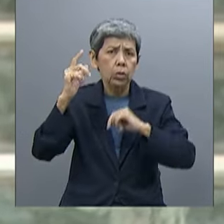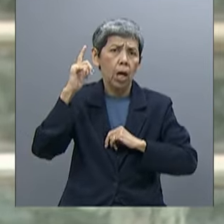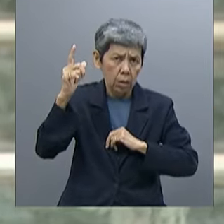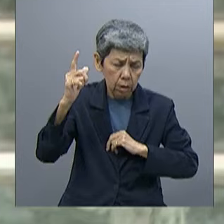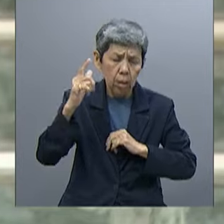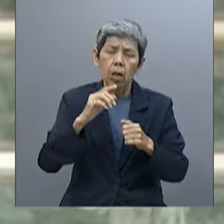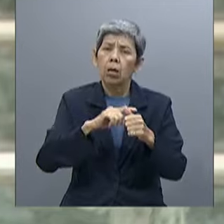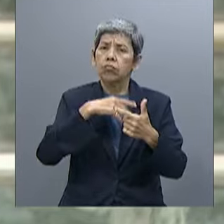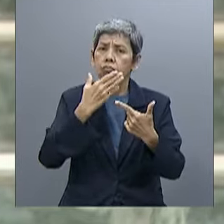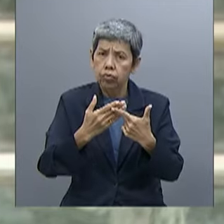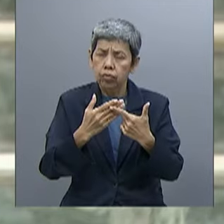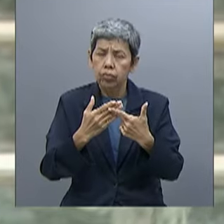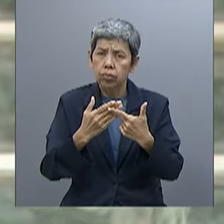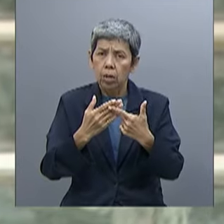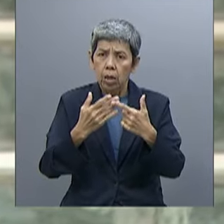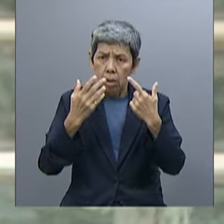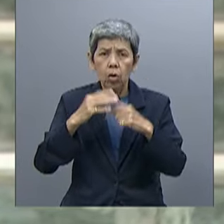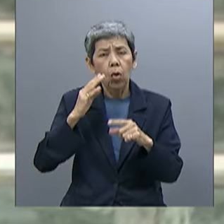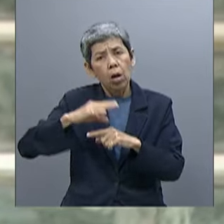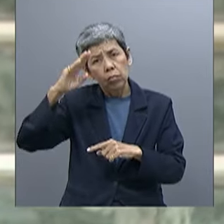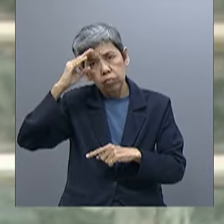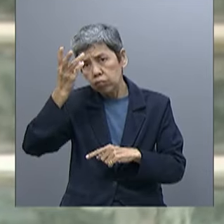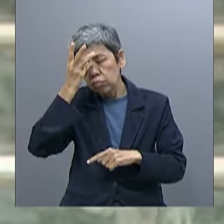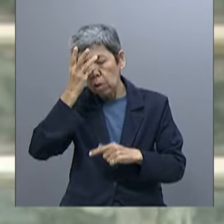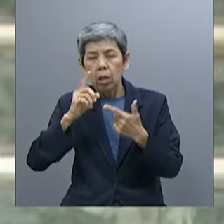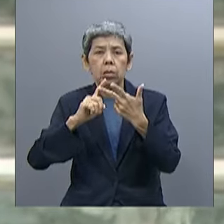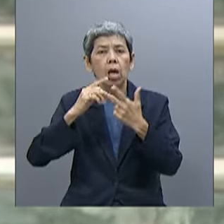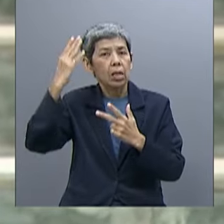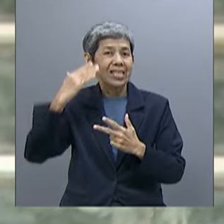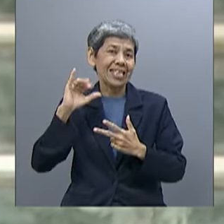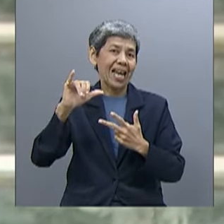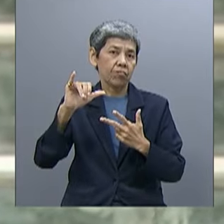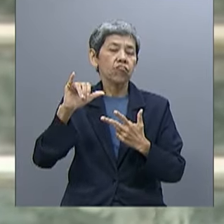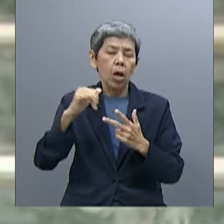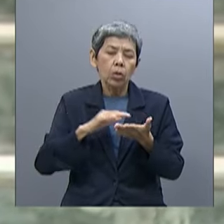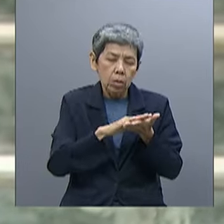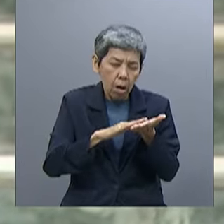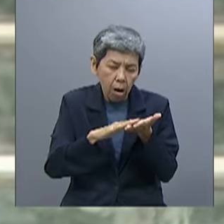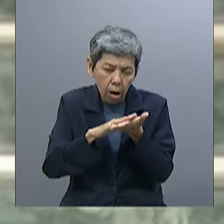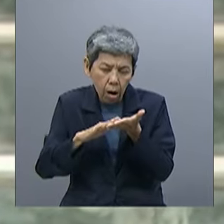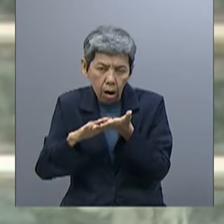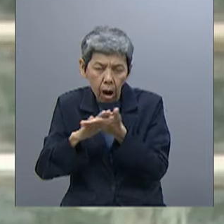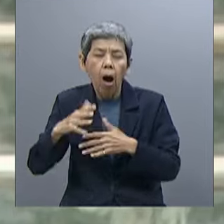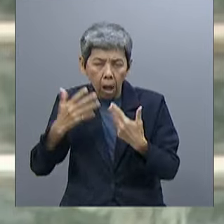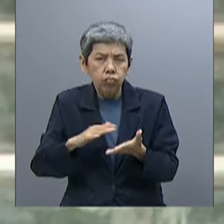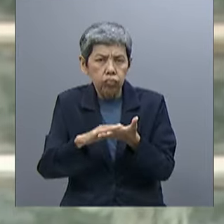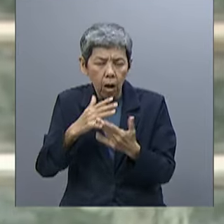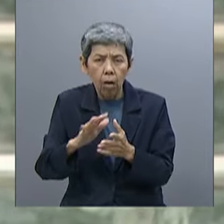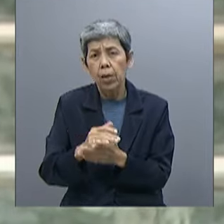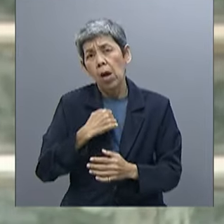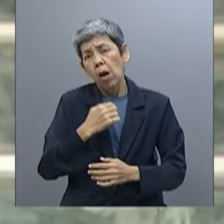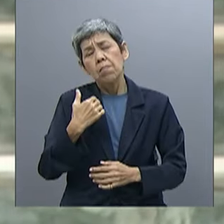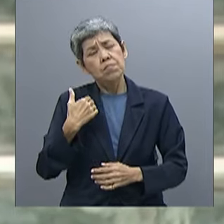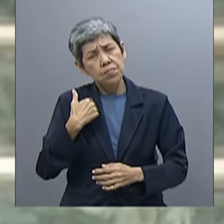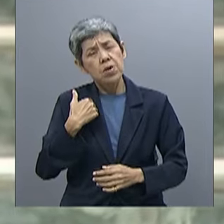ะมาถึงท่านนายกสุรยุทธ์นะคะแล้วก็ท่านนายกยิ่งลักษณ์นะคะก็ออกมาแสดงความเสียใจแล้วก็ขอโทษกับเหตุการณ์นี้นะคะแล้วก็มี